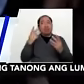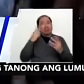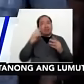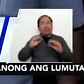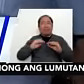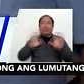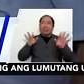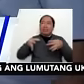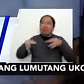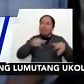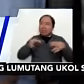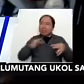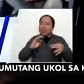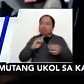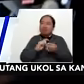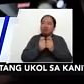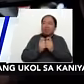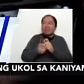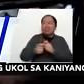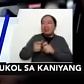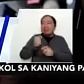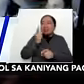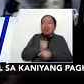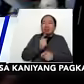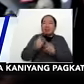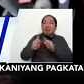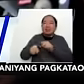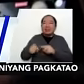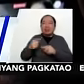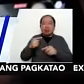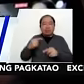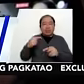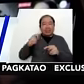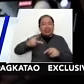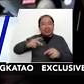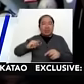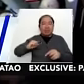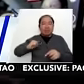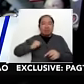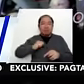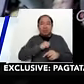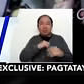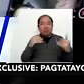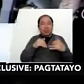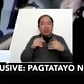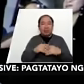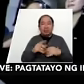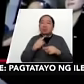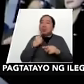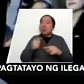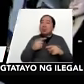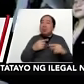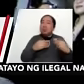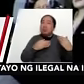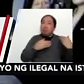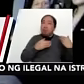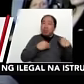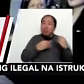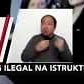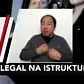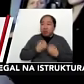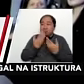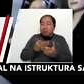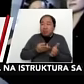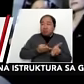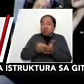go nagsasabi siya ng totoo the burden of proof transfers to the accuser napatunayan nila na Peke yung mga hawak